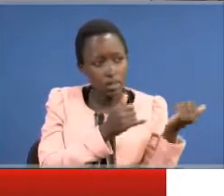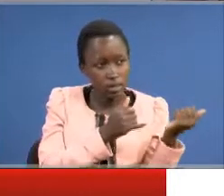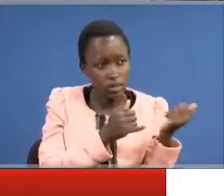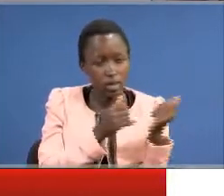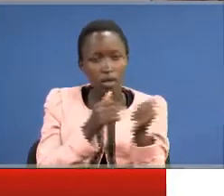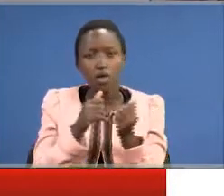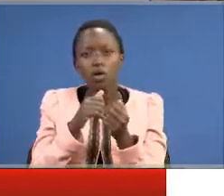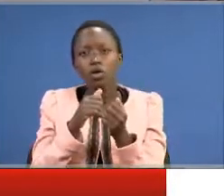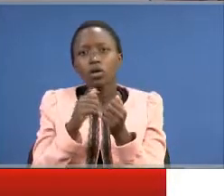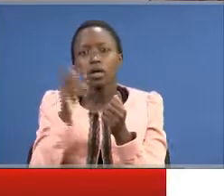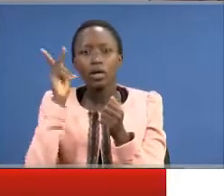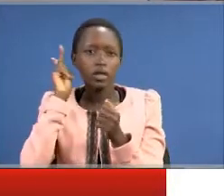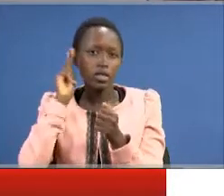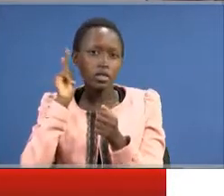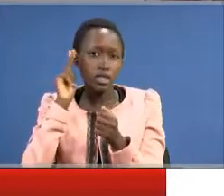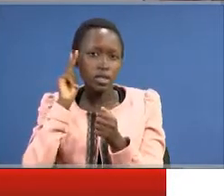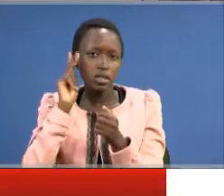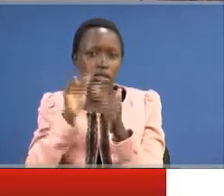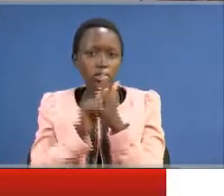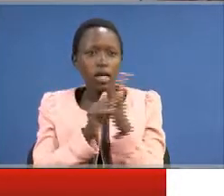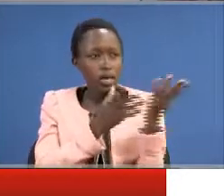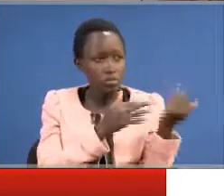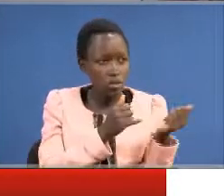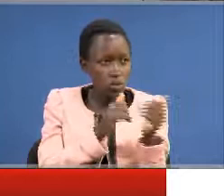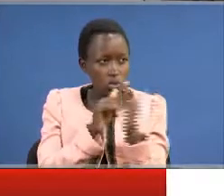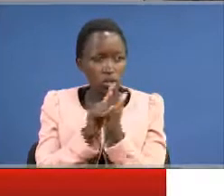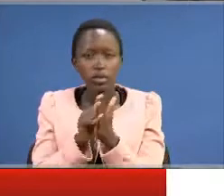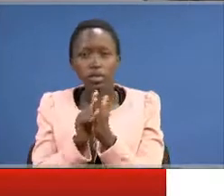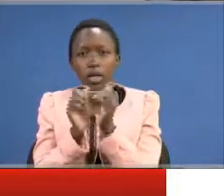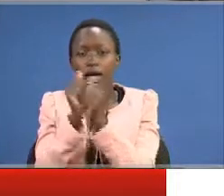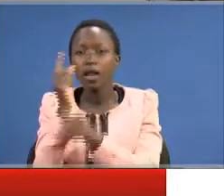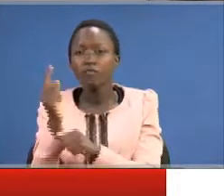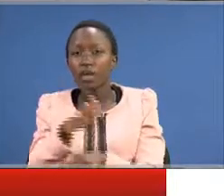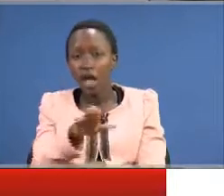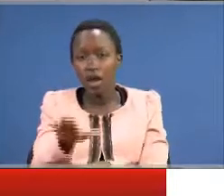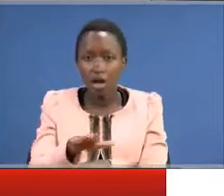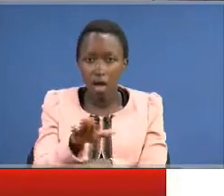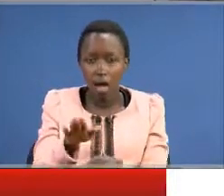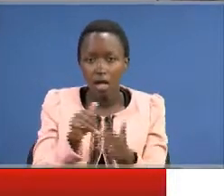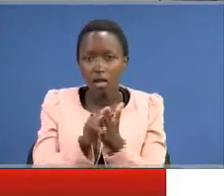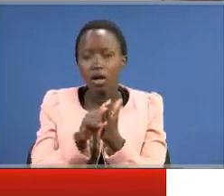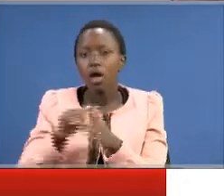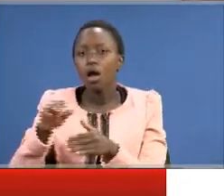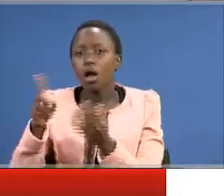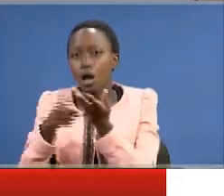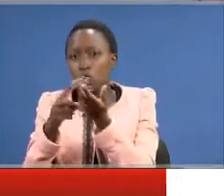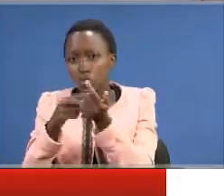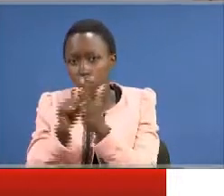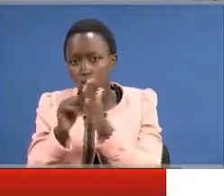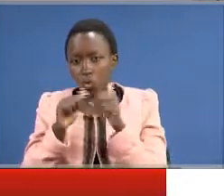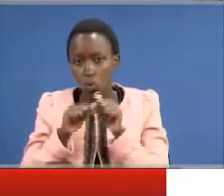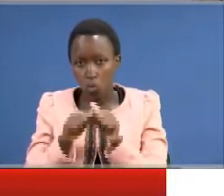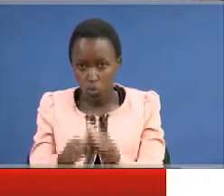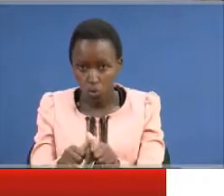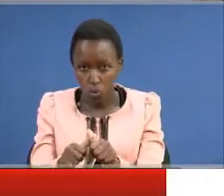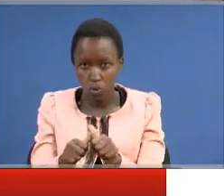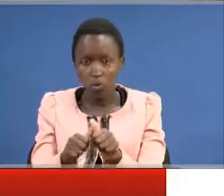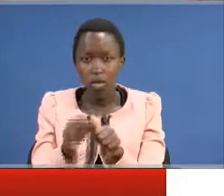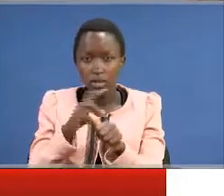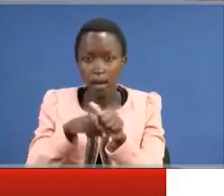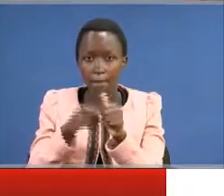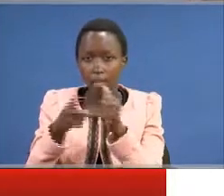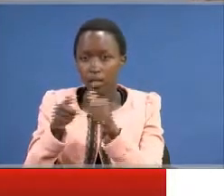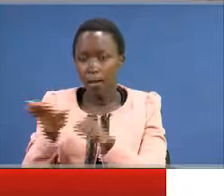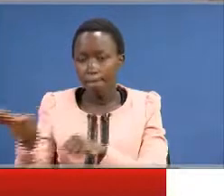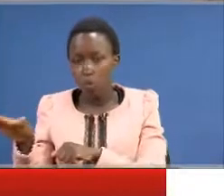in those, and Kisi, sorry, we'll expect in those 11 areas that the counting shall take place between